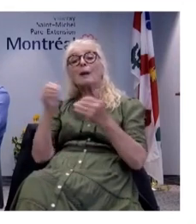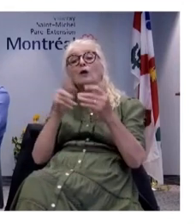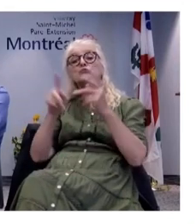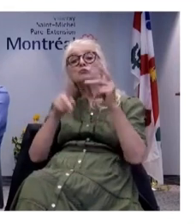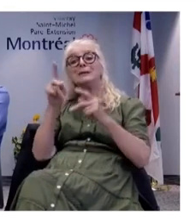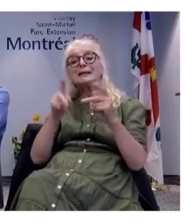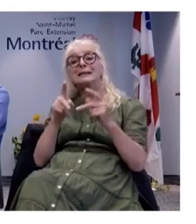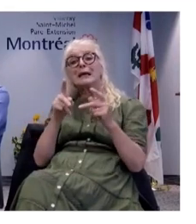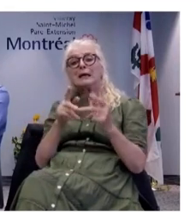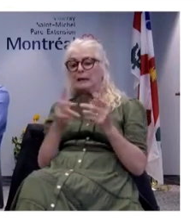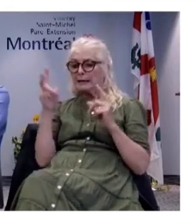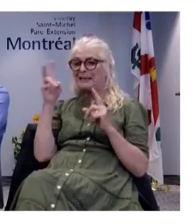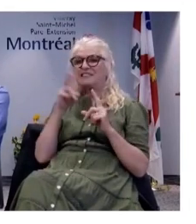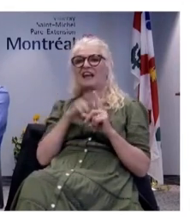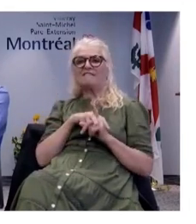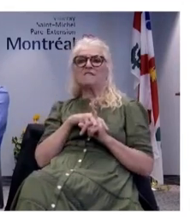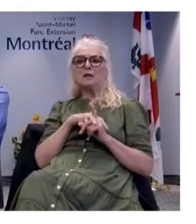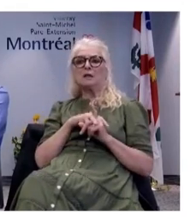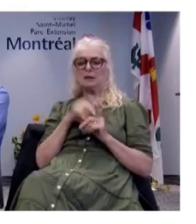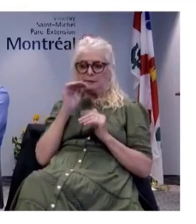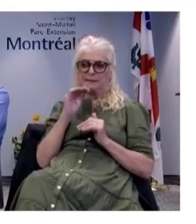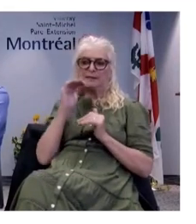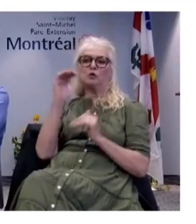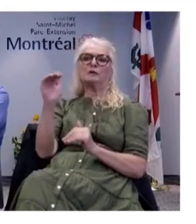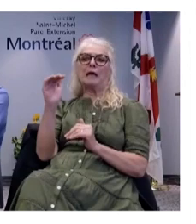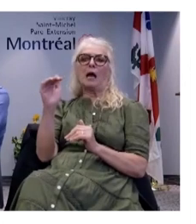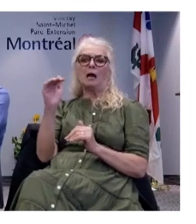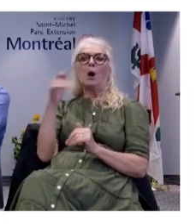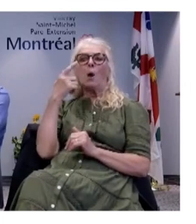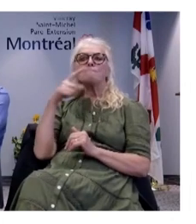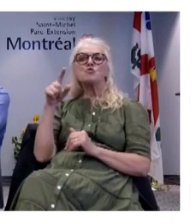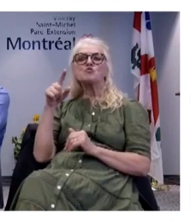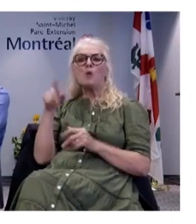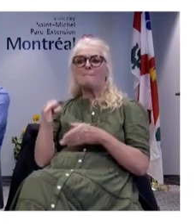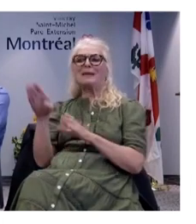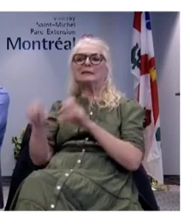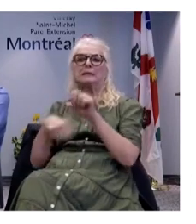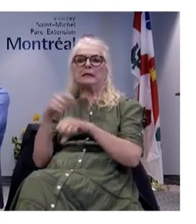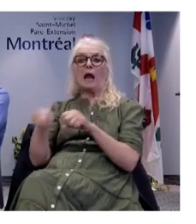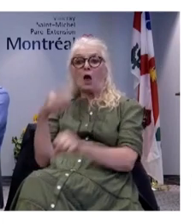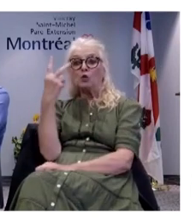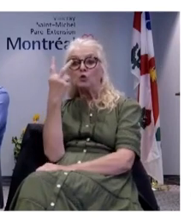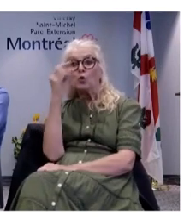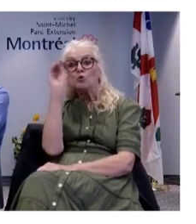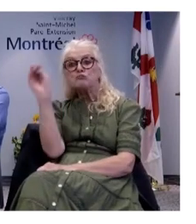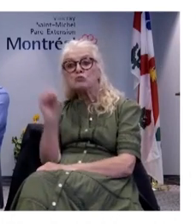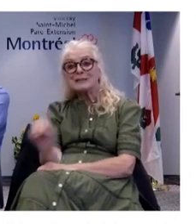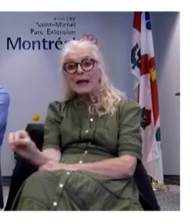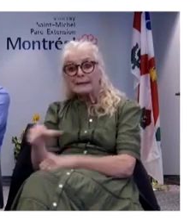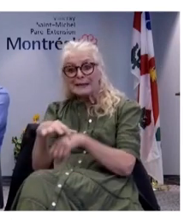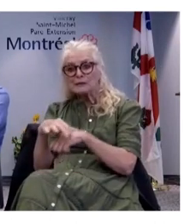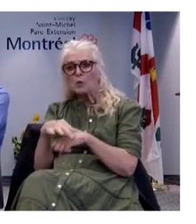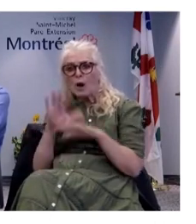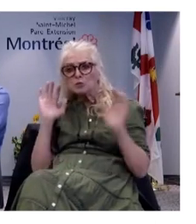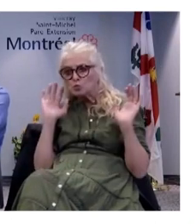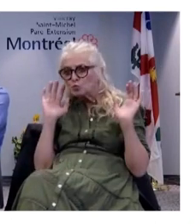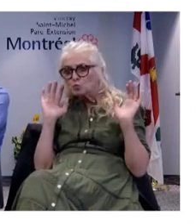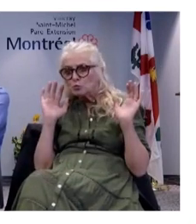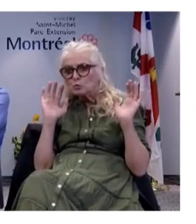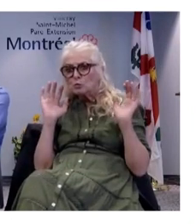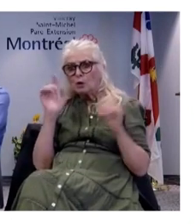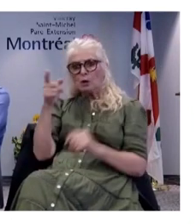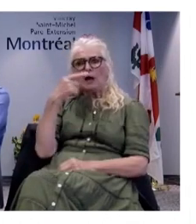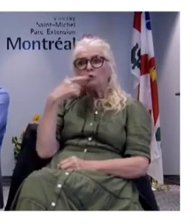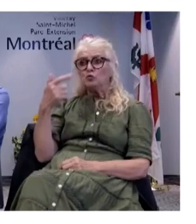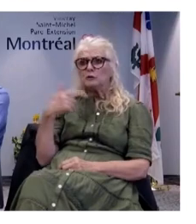sécuritaire à des pistes 2%. donc quand on vient de dire que on en